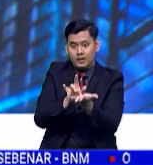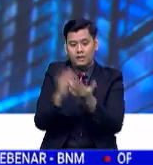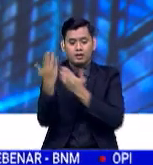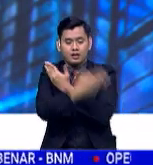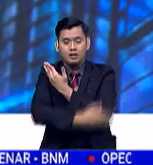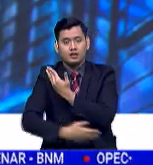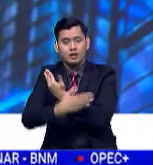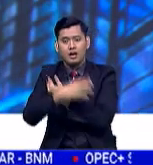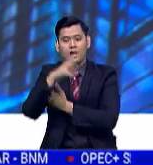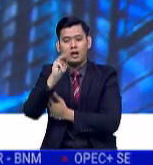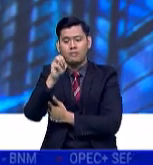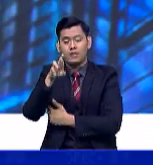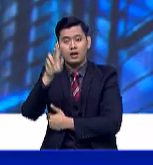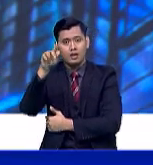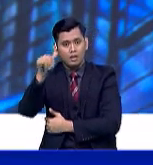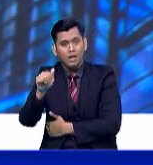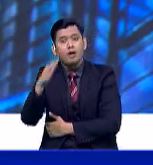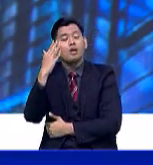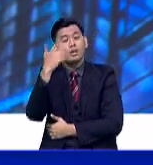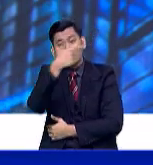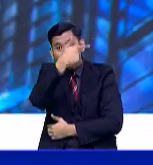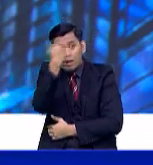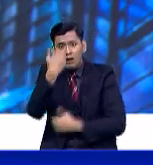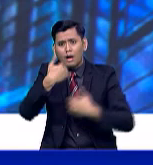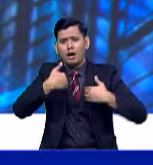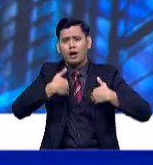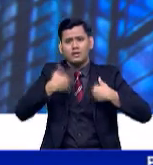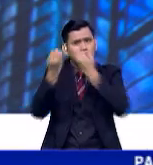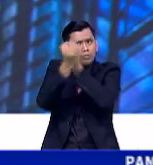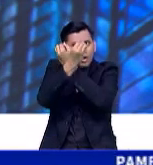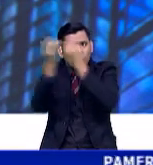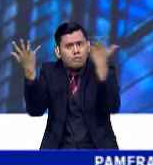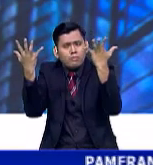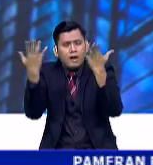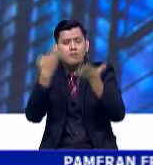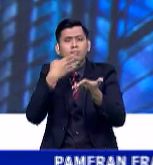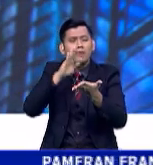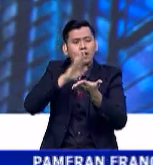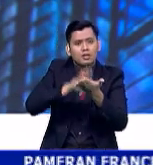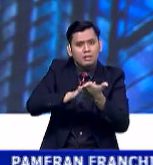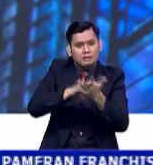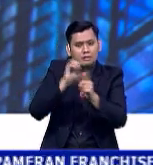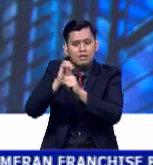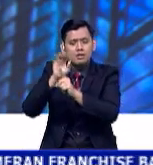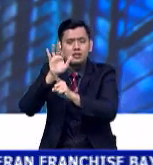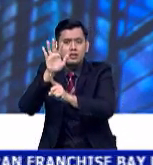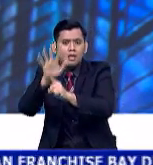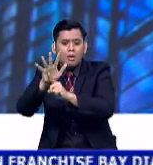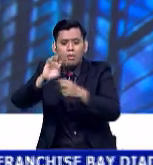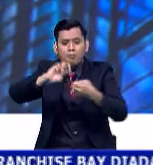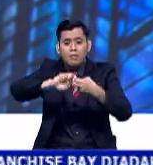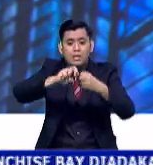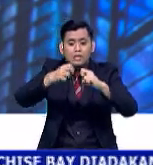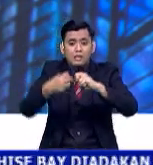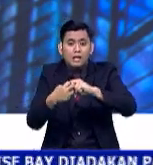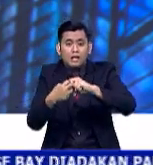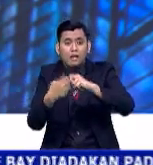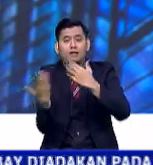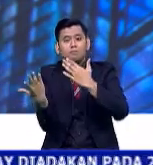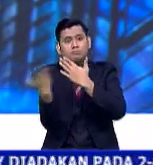susulan laporan berita mengenai kesan sampingan vaksin itu di United Kingdom UK termasuk masalah darah beku.